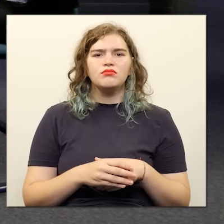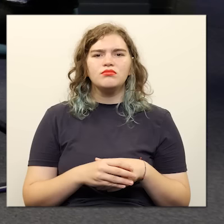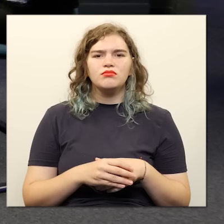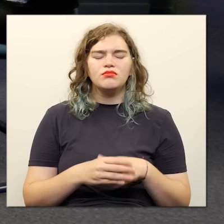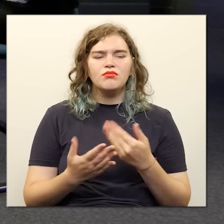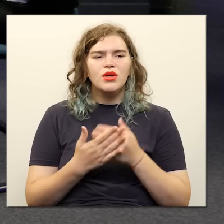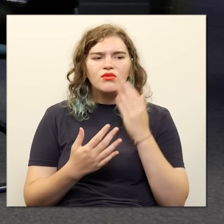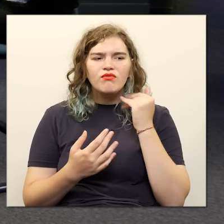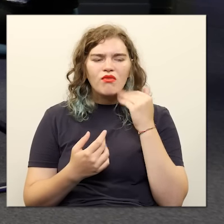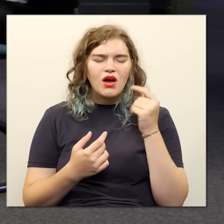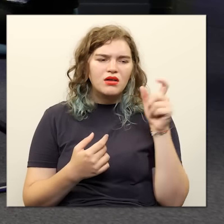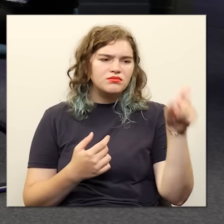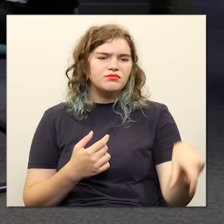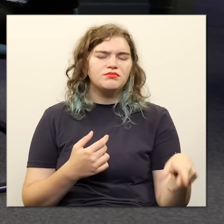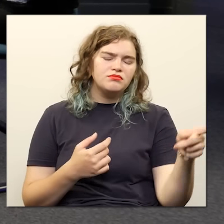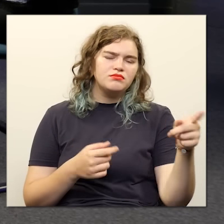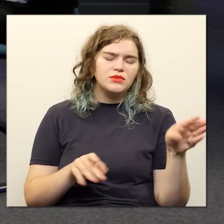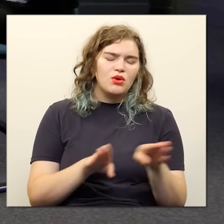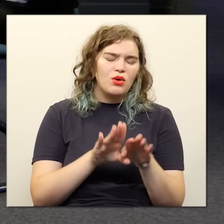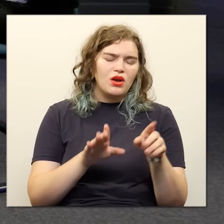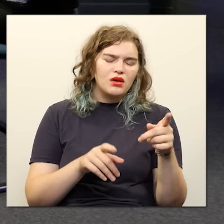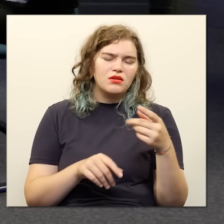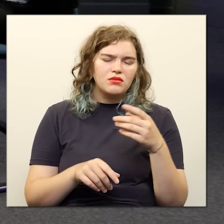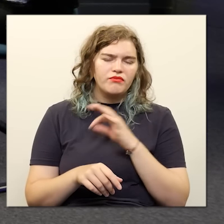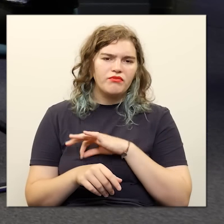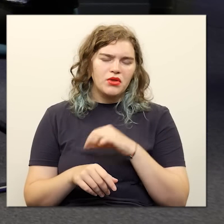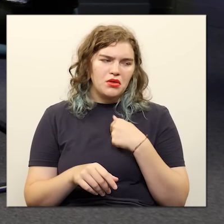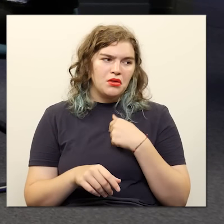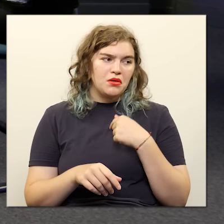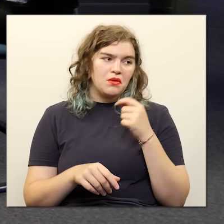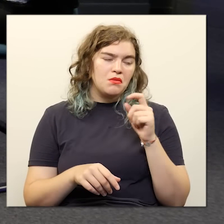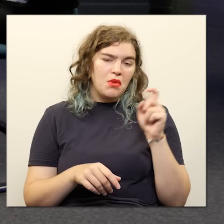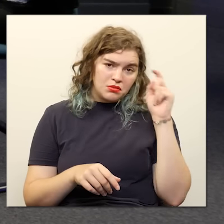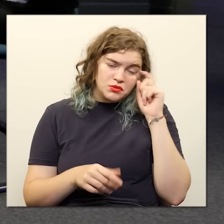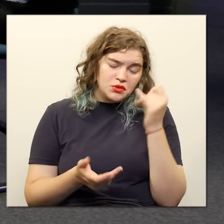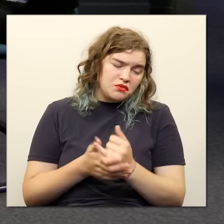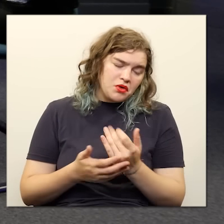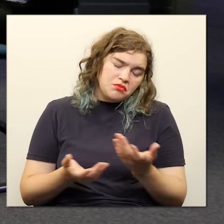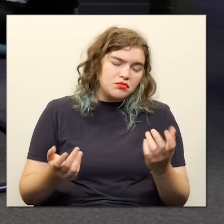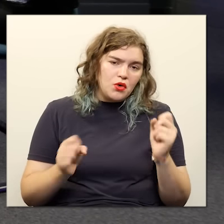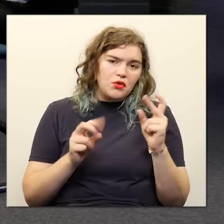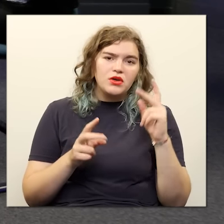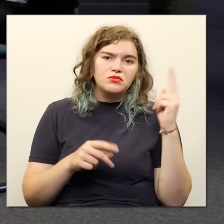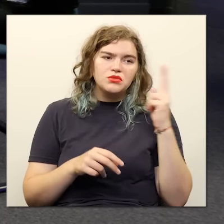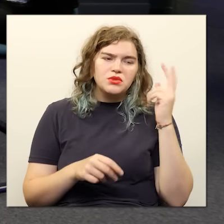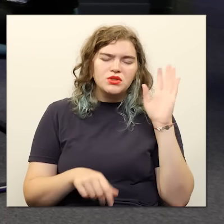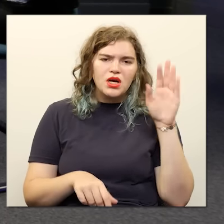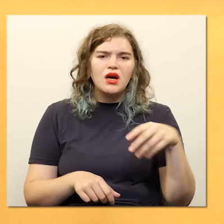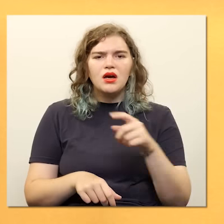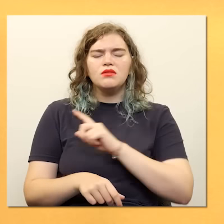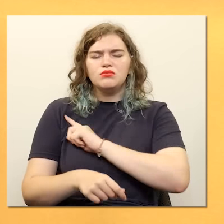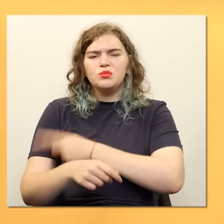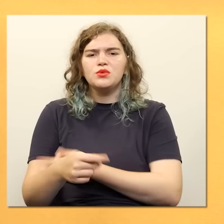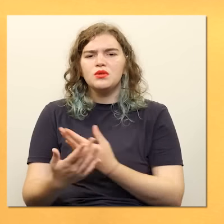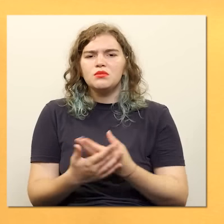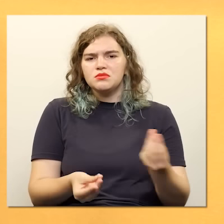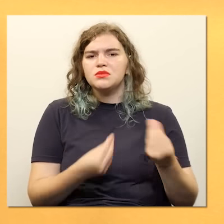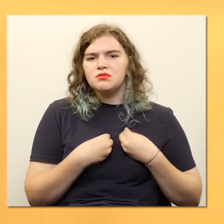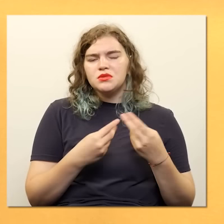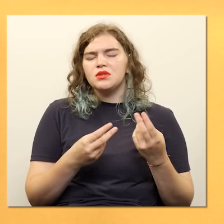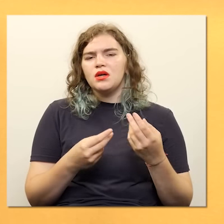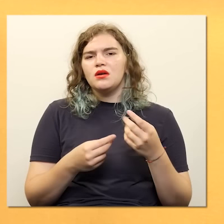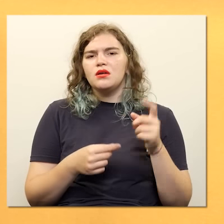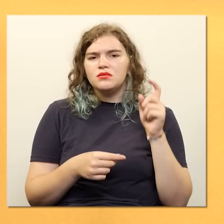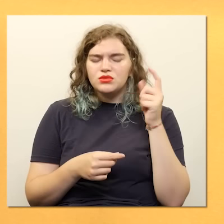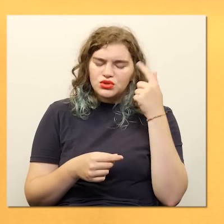pentru fetița asta la altă. Și am crezut. Și am crezut că Dumnezeu are o mână tare bună